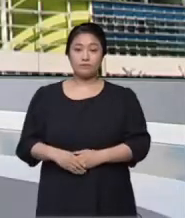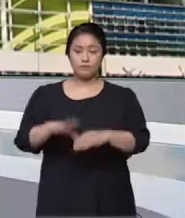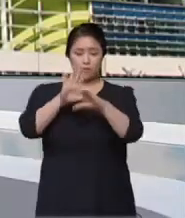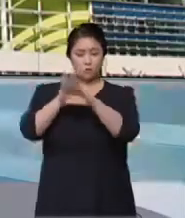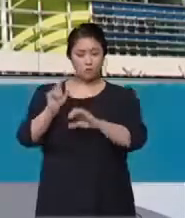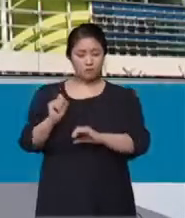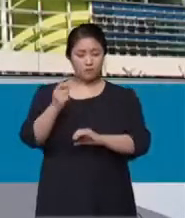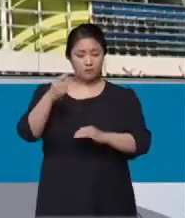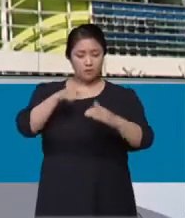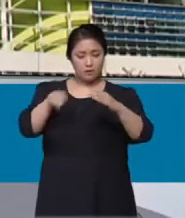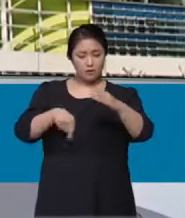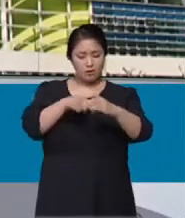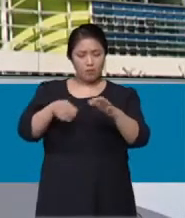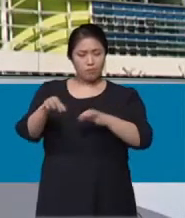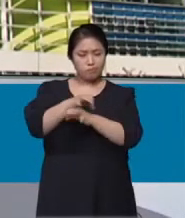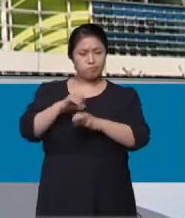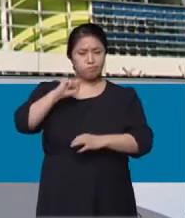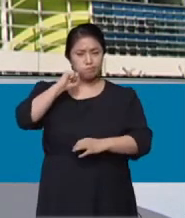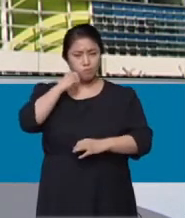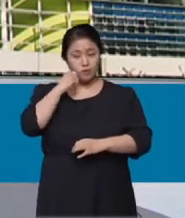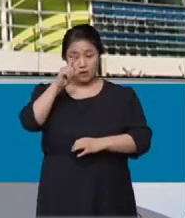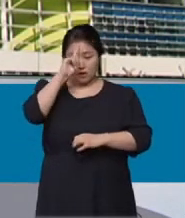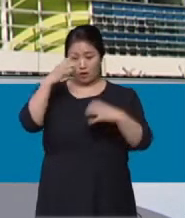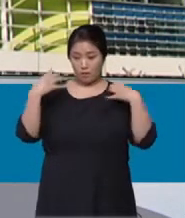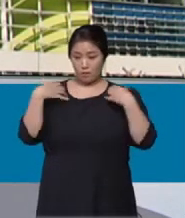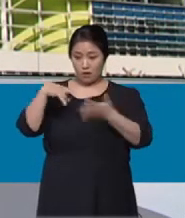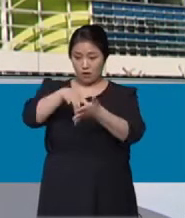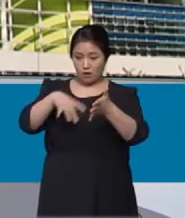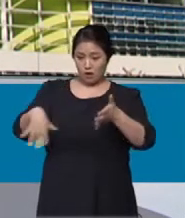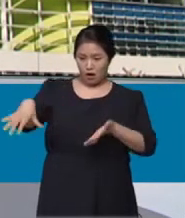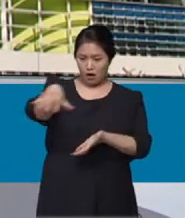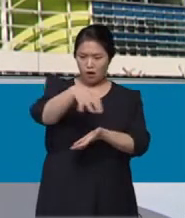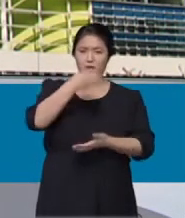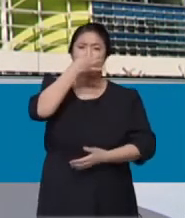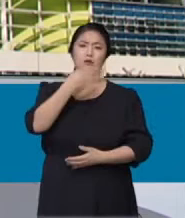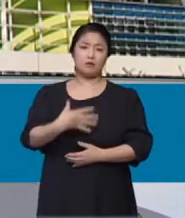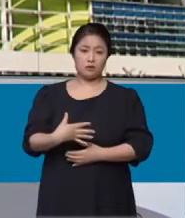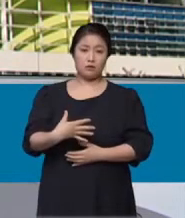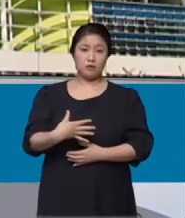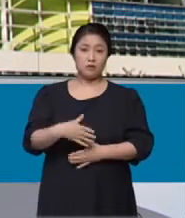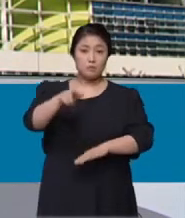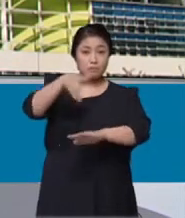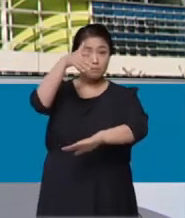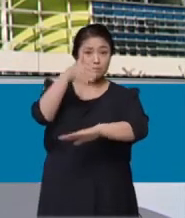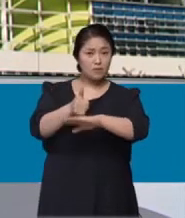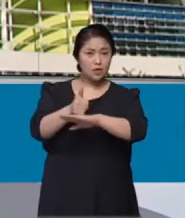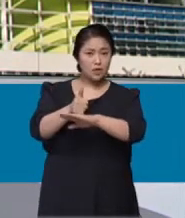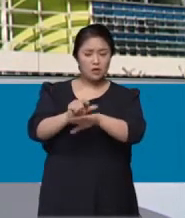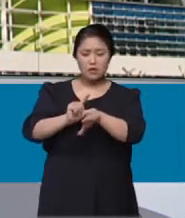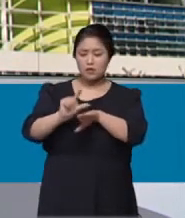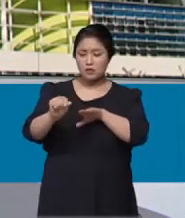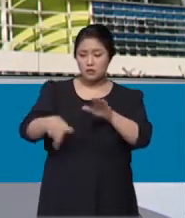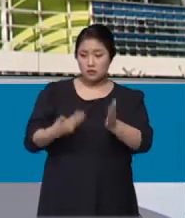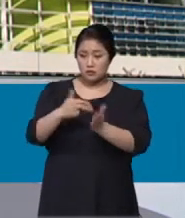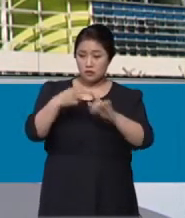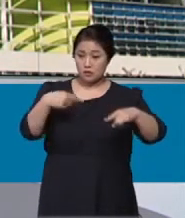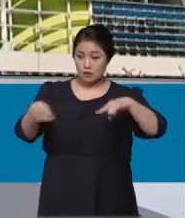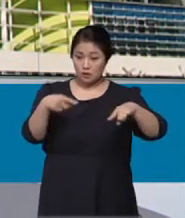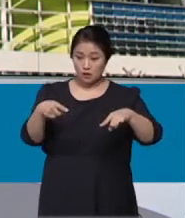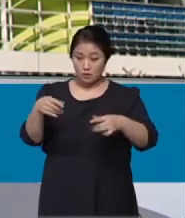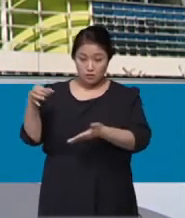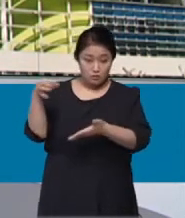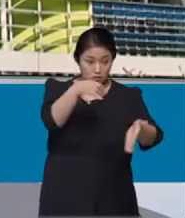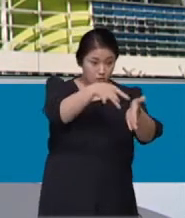코로나19 여파로 내수가 침체되면서 정부의 세수도 크게 줄었는데요. 그 결과 기초자치단체들에게